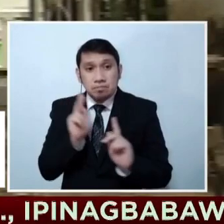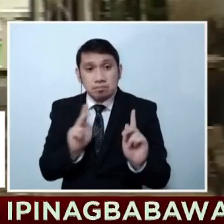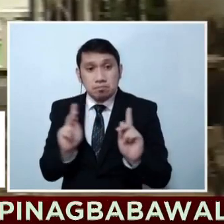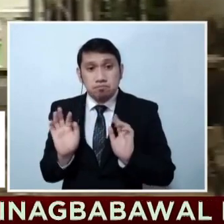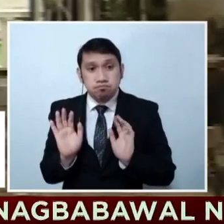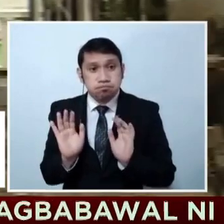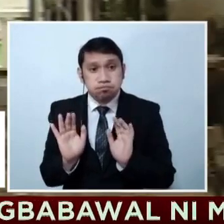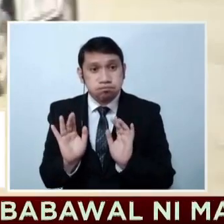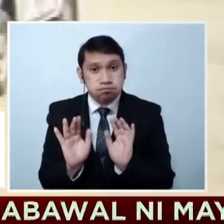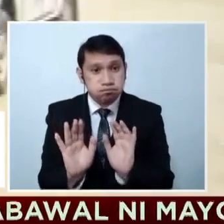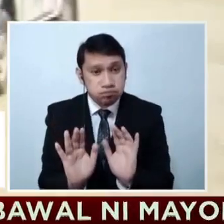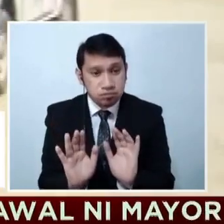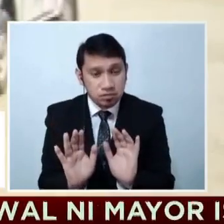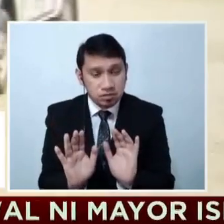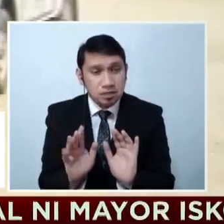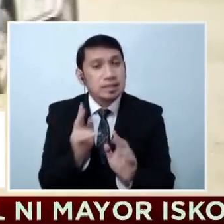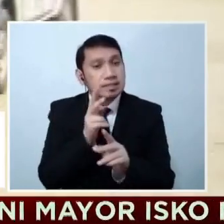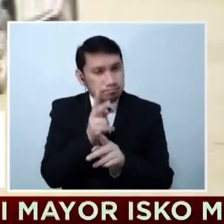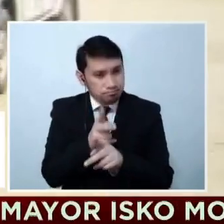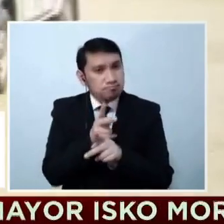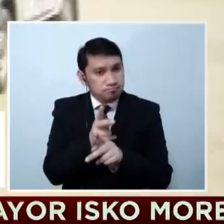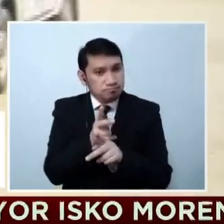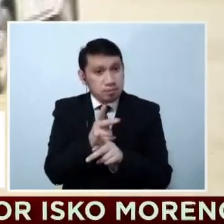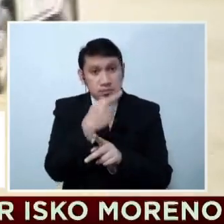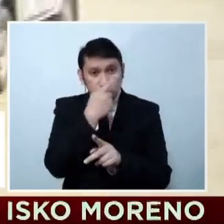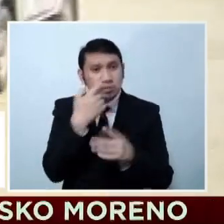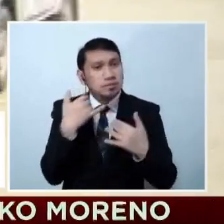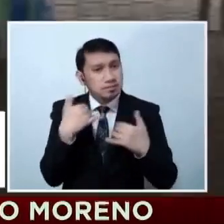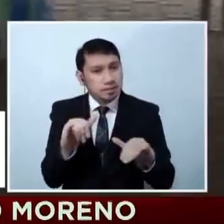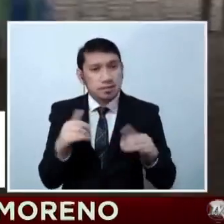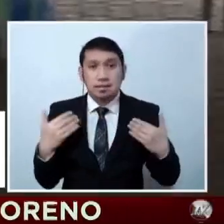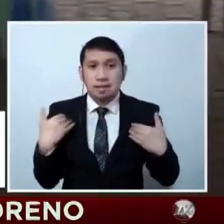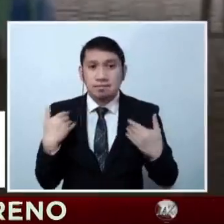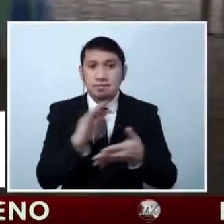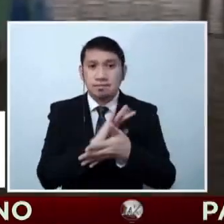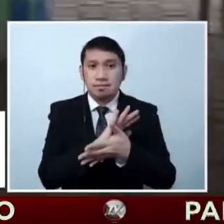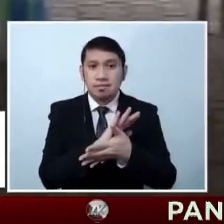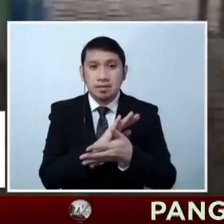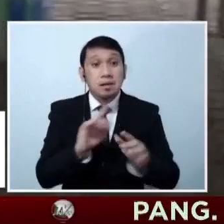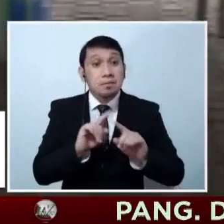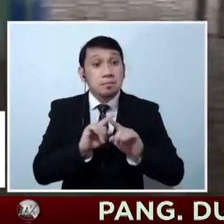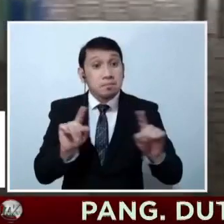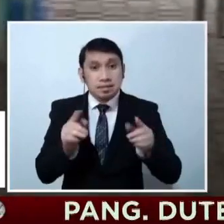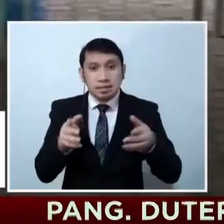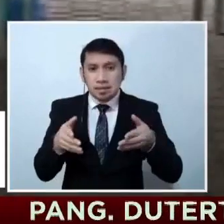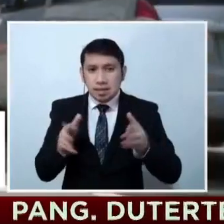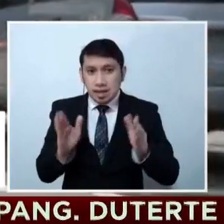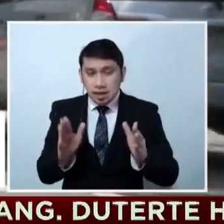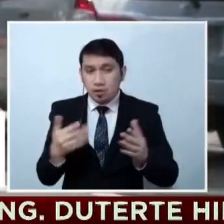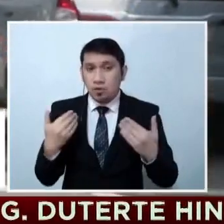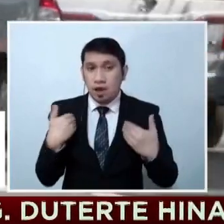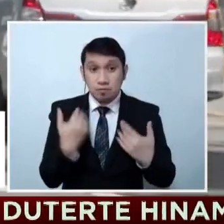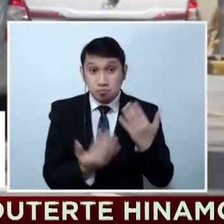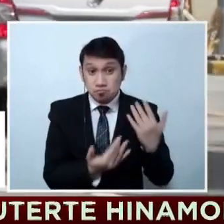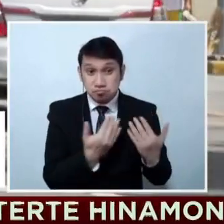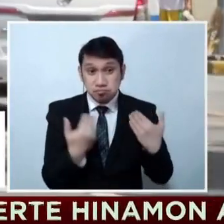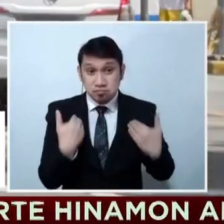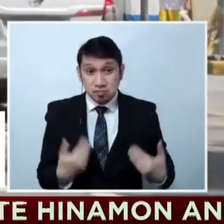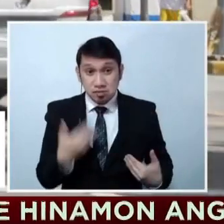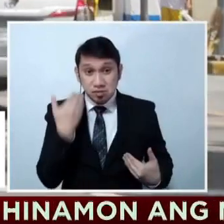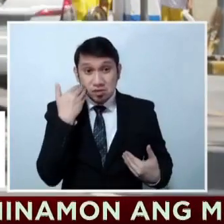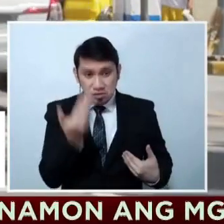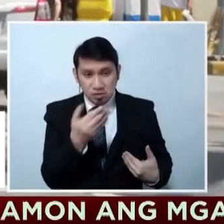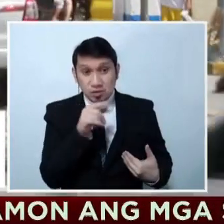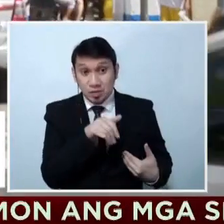ng undas bilang pag-iingat sa gitna ng pandemya. Papayagan pa rin ang interment at cremation services sa mga nabanggit